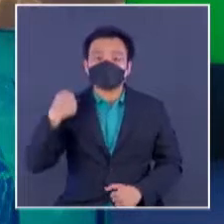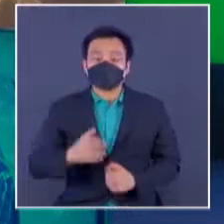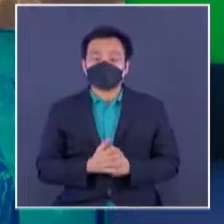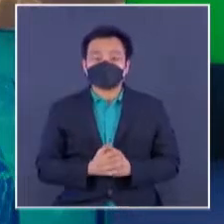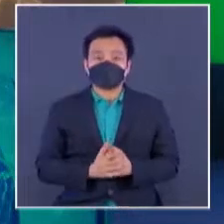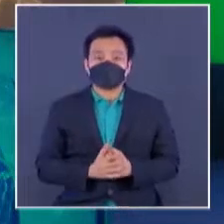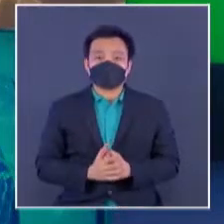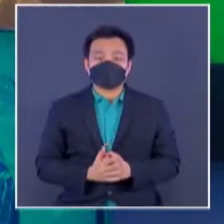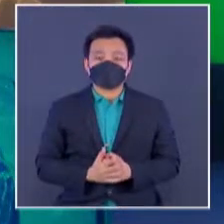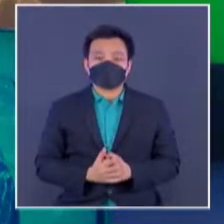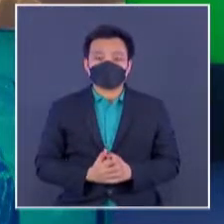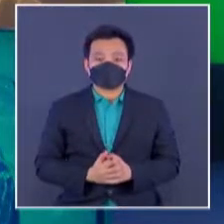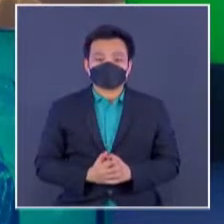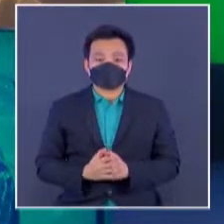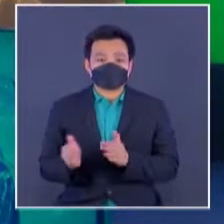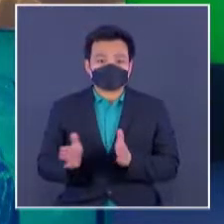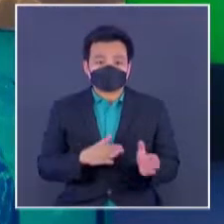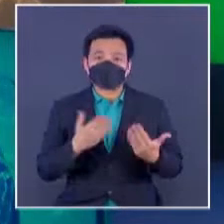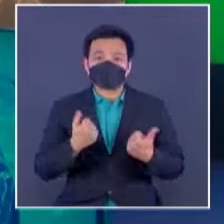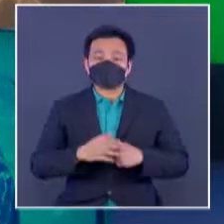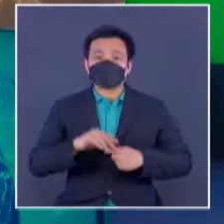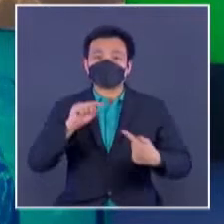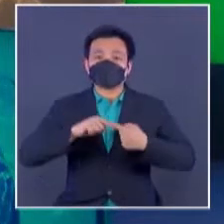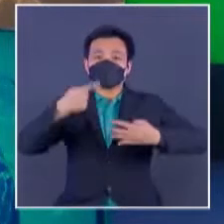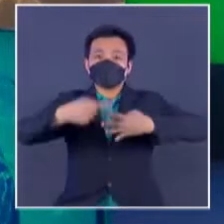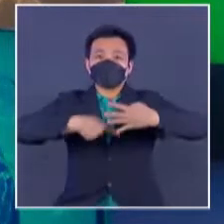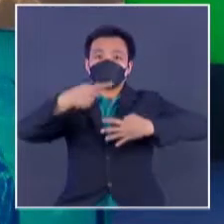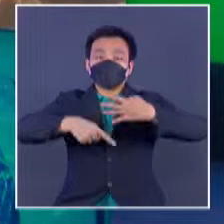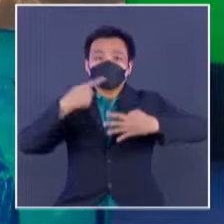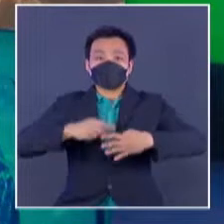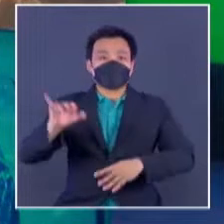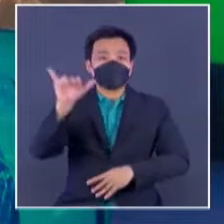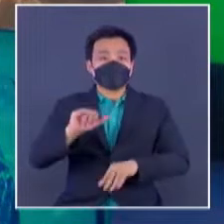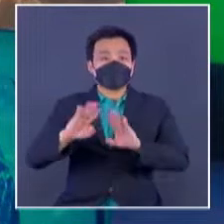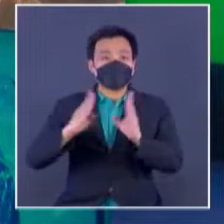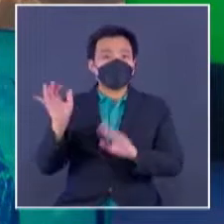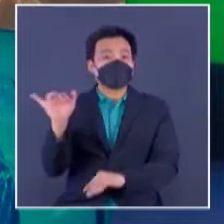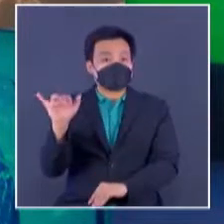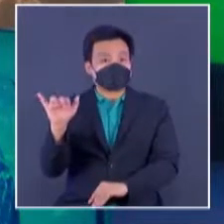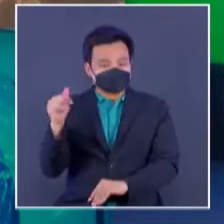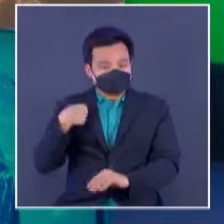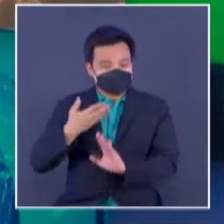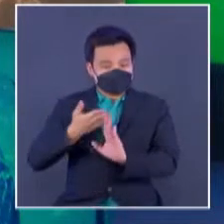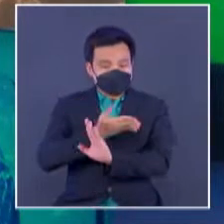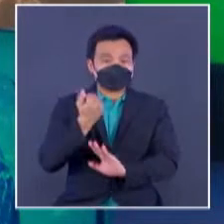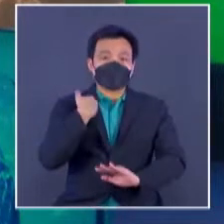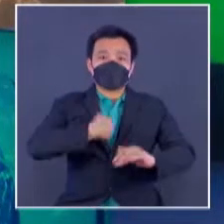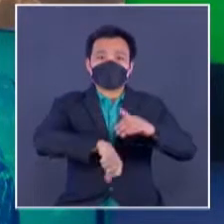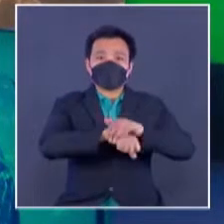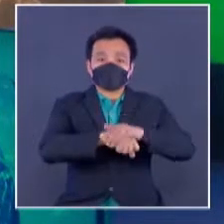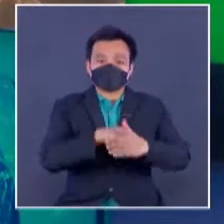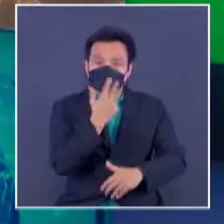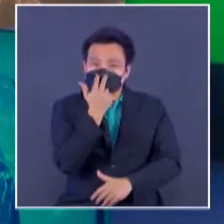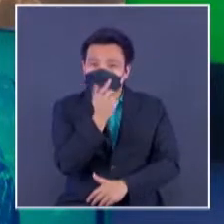ถ้าช่วงนี้ระหว่างรอลีกของยุโรปกำลังจะเปิดขึ้นนะครับแน่นอนฟุตบอลมันมีให้คุณผู้ชมได้ติดตามชมกันในช่วงนี้ก่อนเปิดลีกนะ